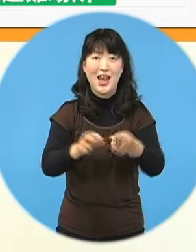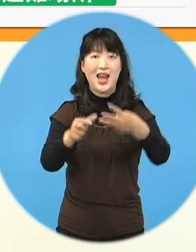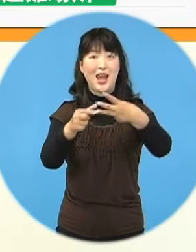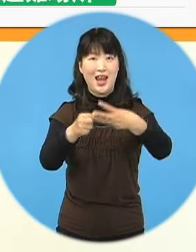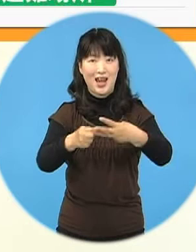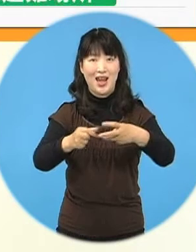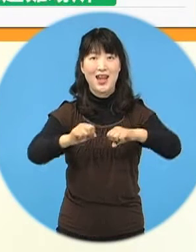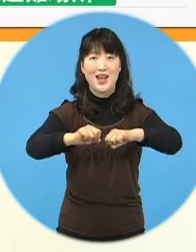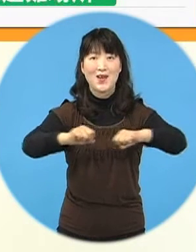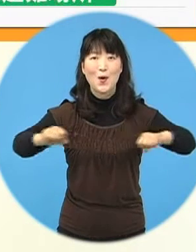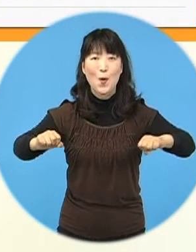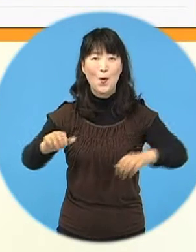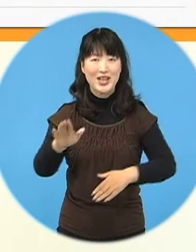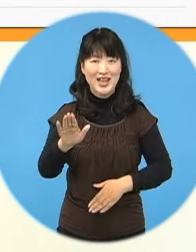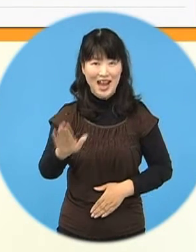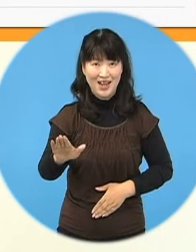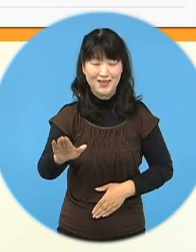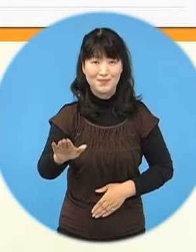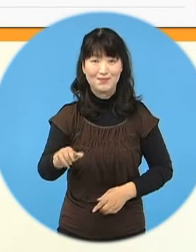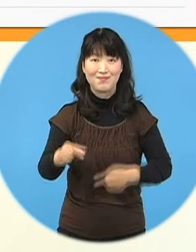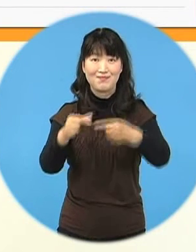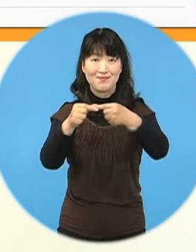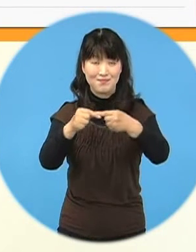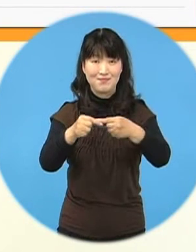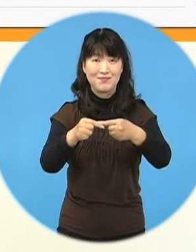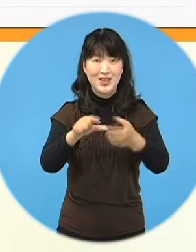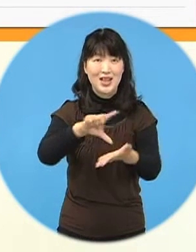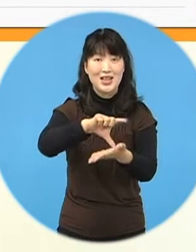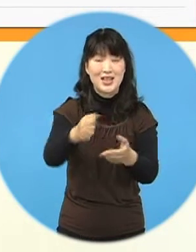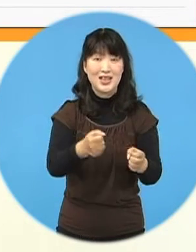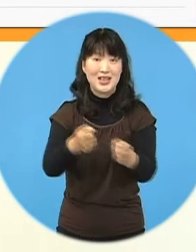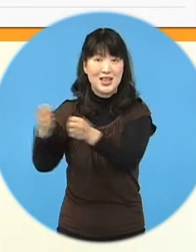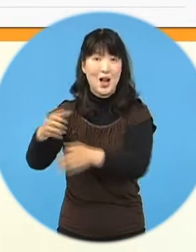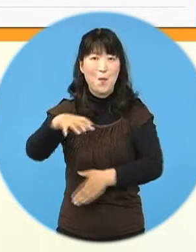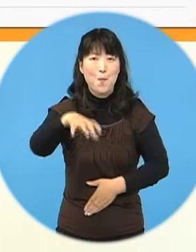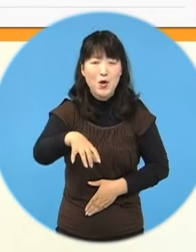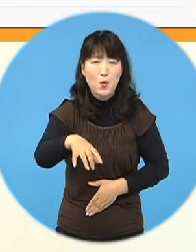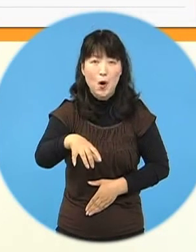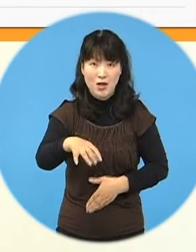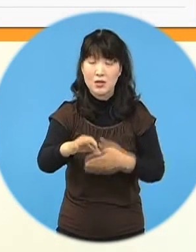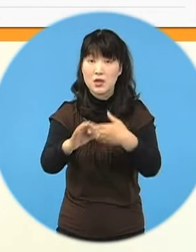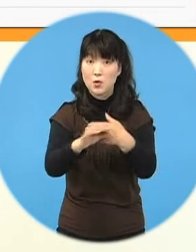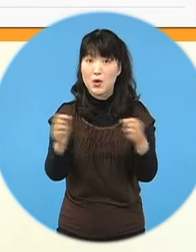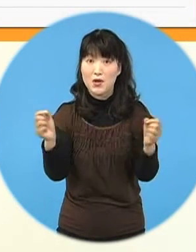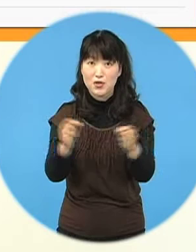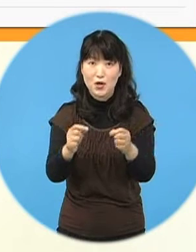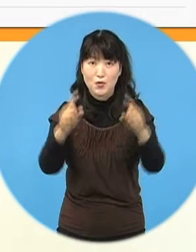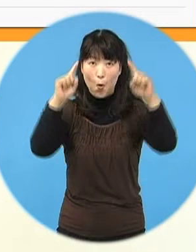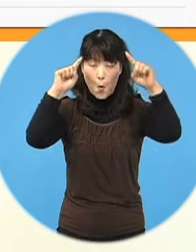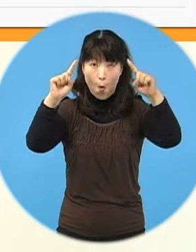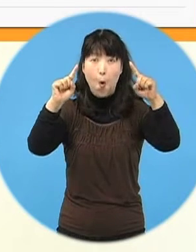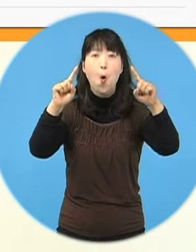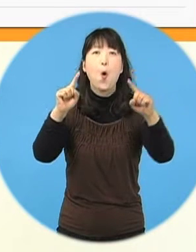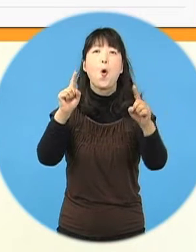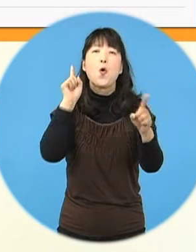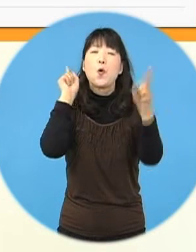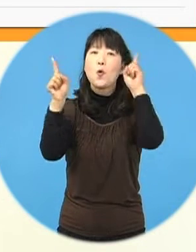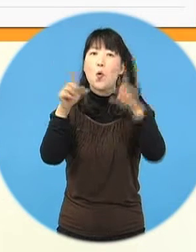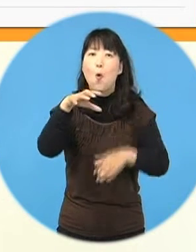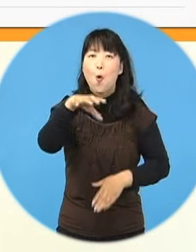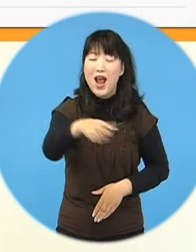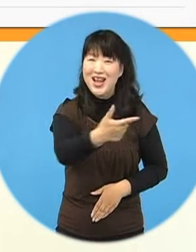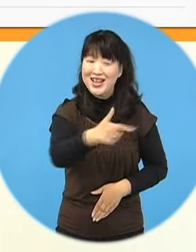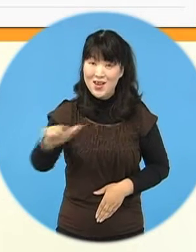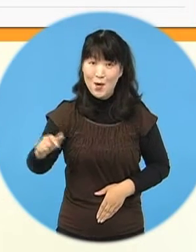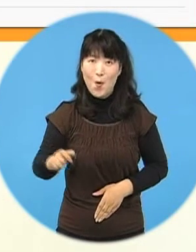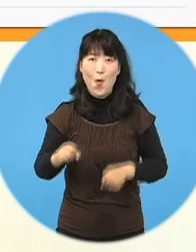に分けています。地域避難場所は、身近にある公園や神社の境内など、市民自らが